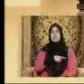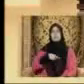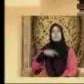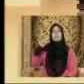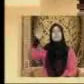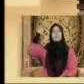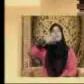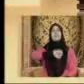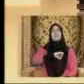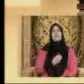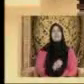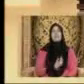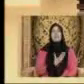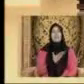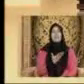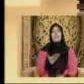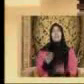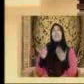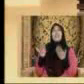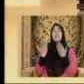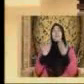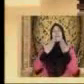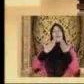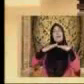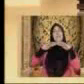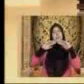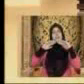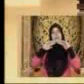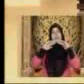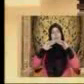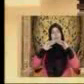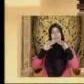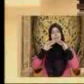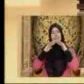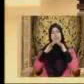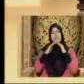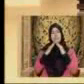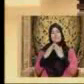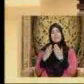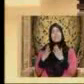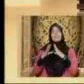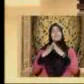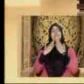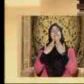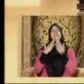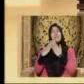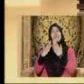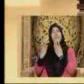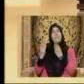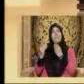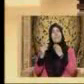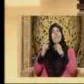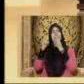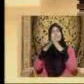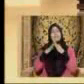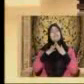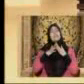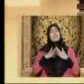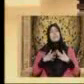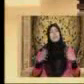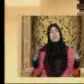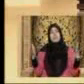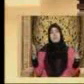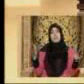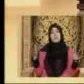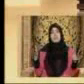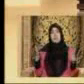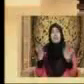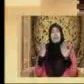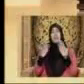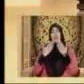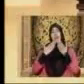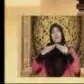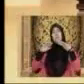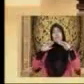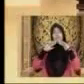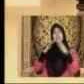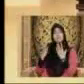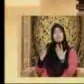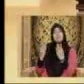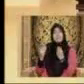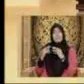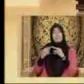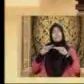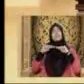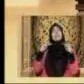بسم الله الرحمن الرحيم. اللهم لك الحمد كما ينبغي لجلال وجهك ولعظيم سلطانك. لك الحمد يا رب